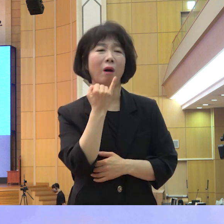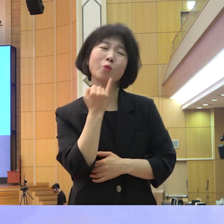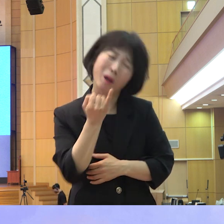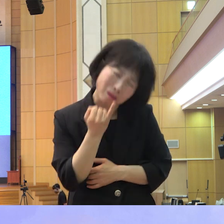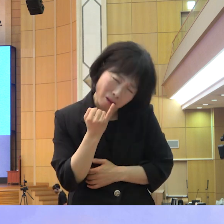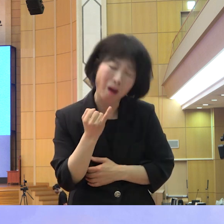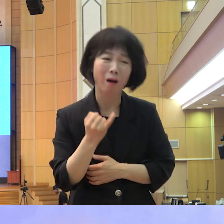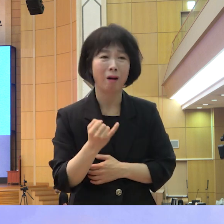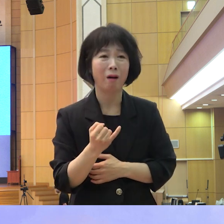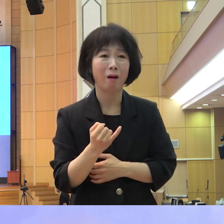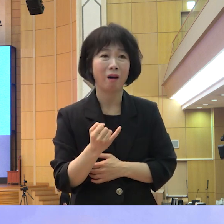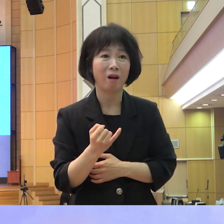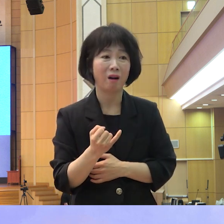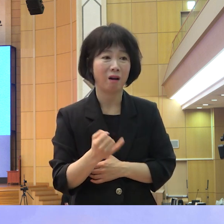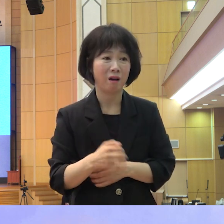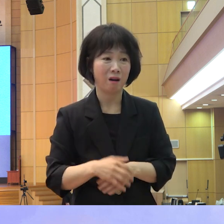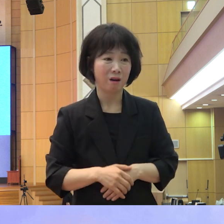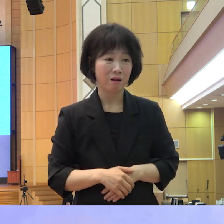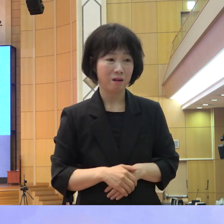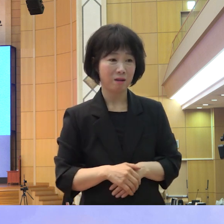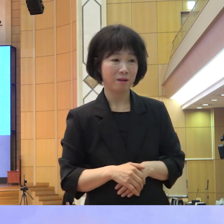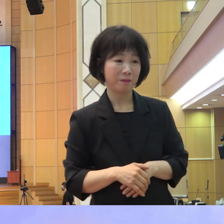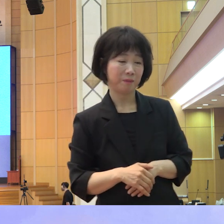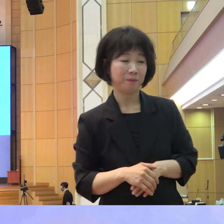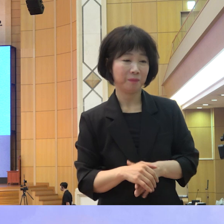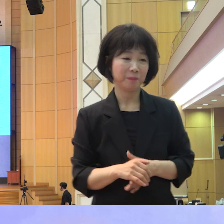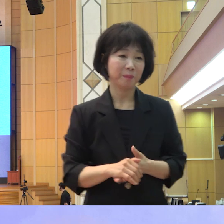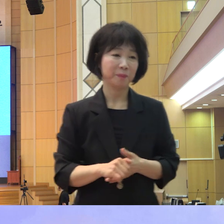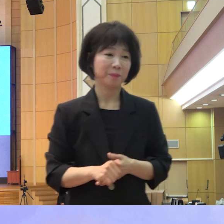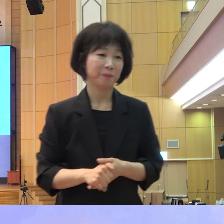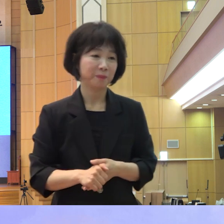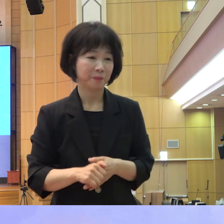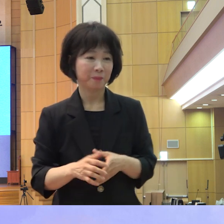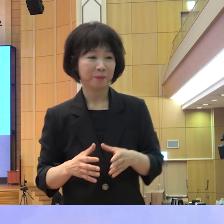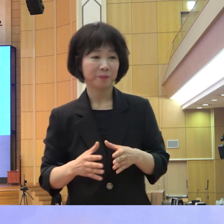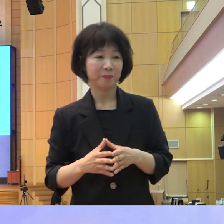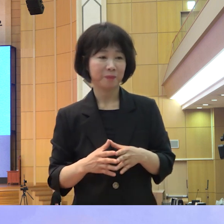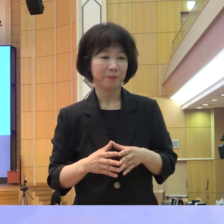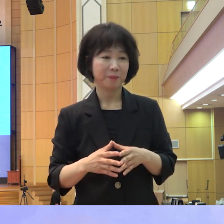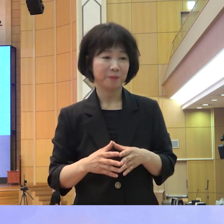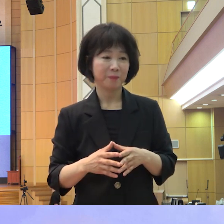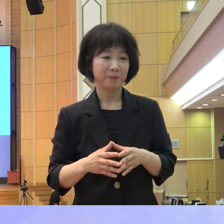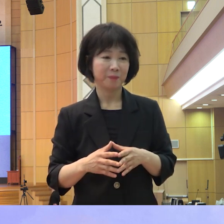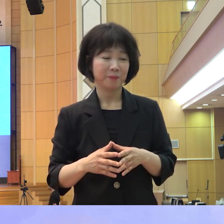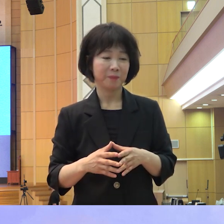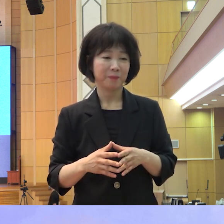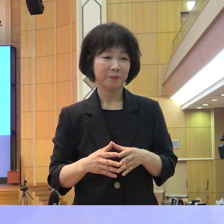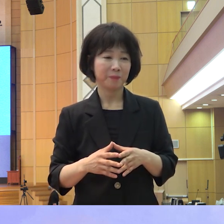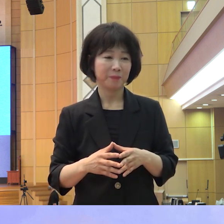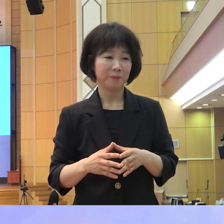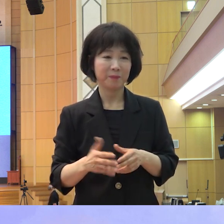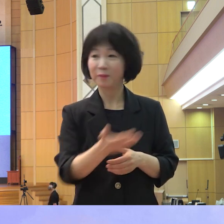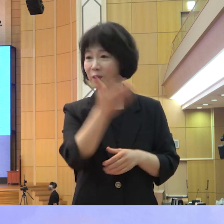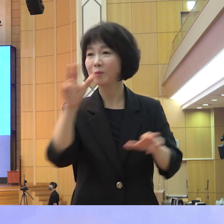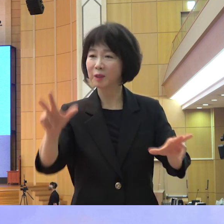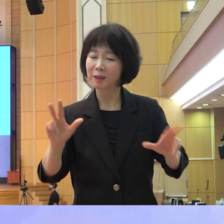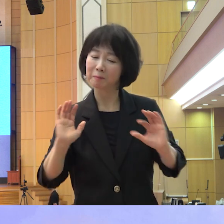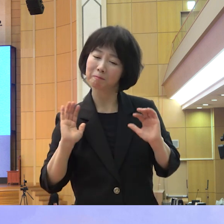왜 그렇게 실수하니? 라고 하면 오늘 이 말씀을 배워서 이걸 써먹으면 돼요.